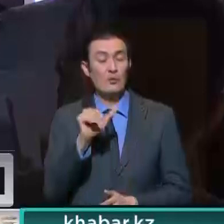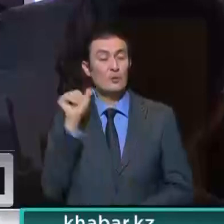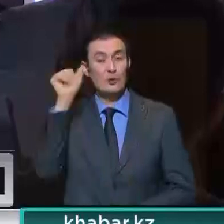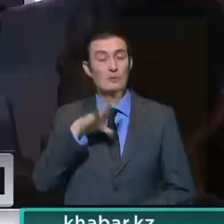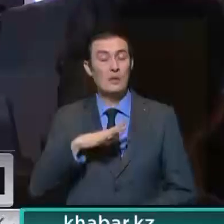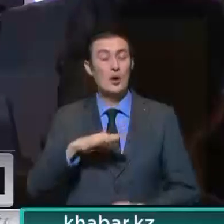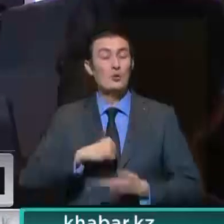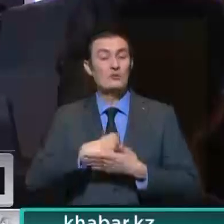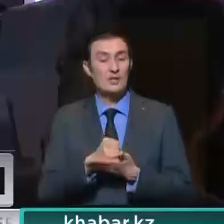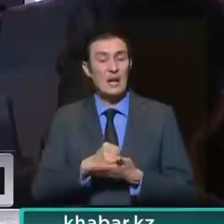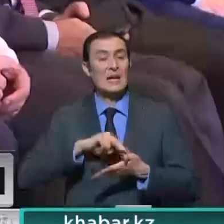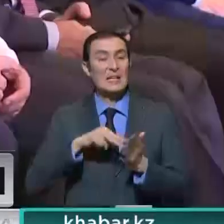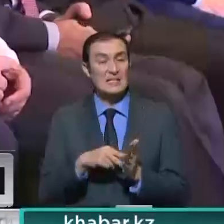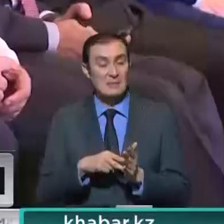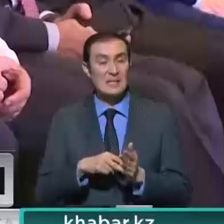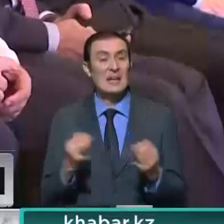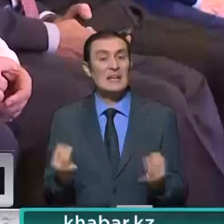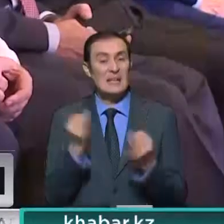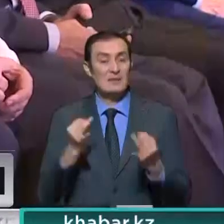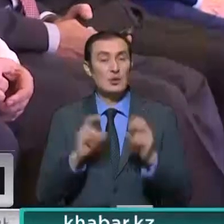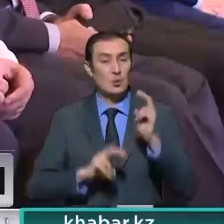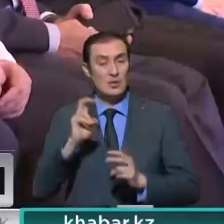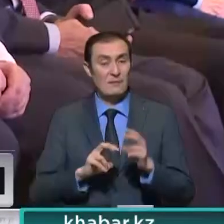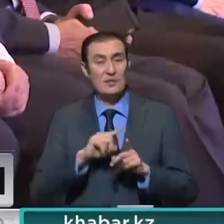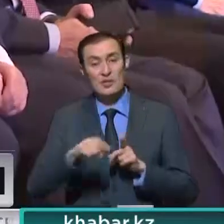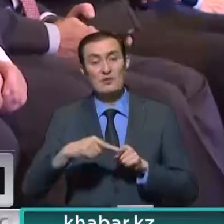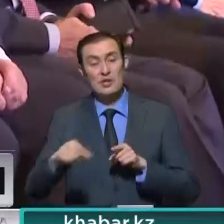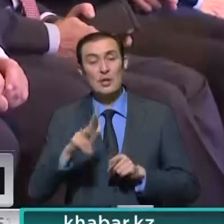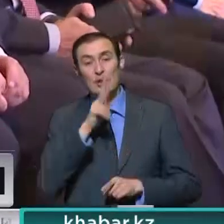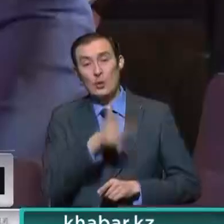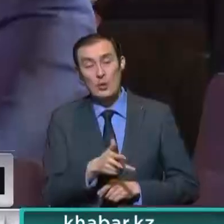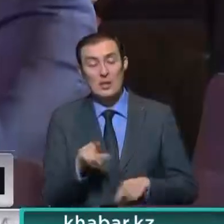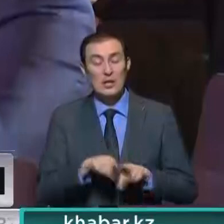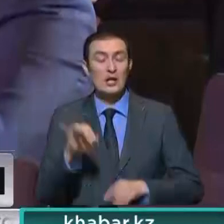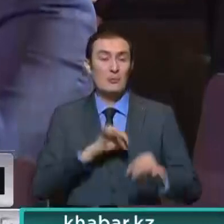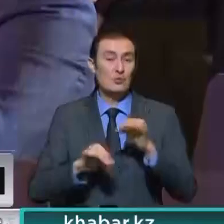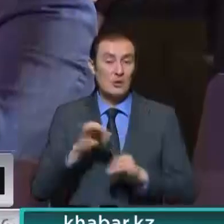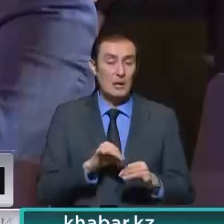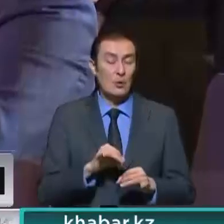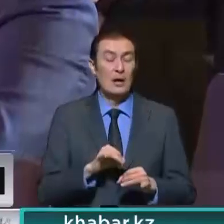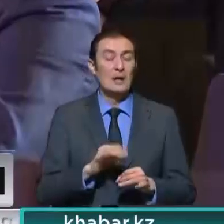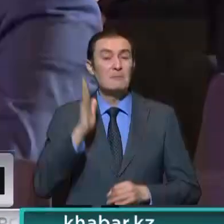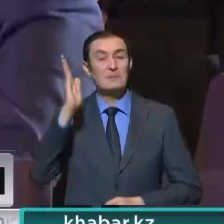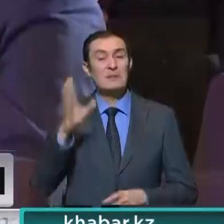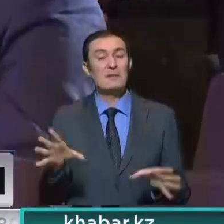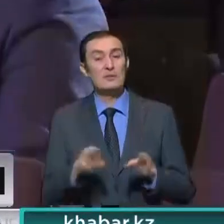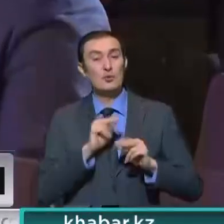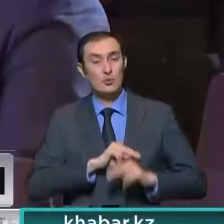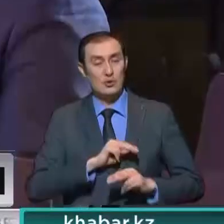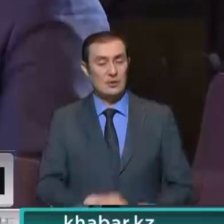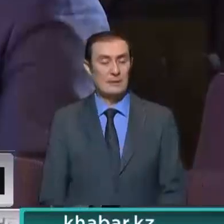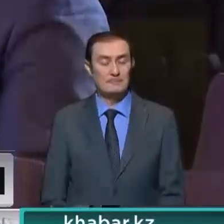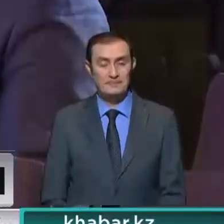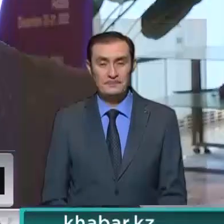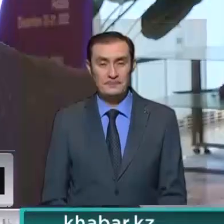концепция развития креативной индустрии на ближайшие три года говорили на форуме также о перспективах регионального сотрудничества